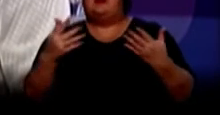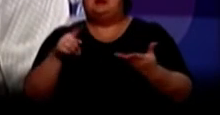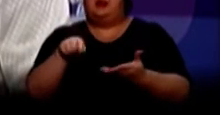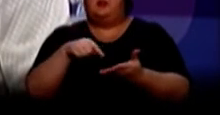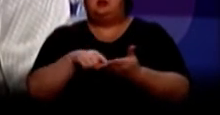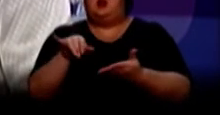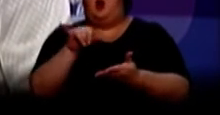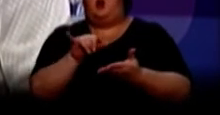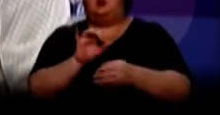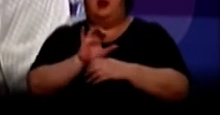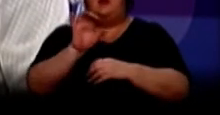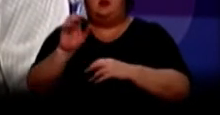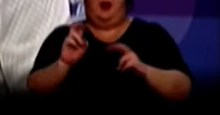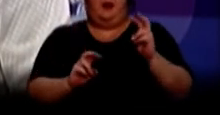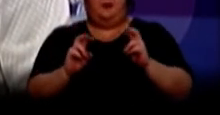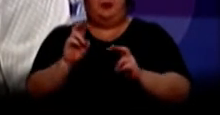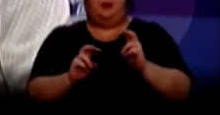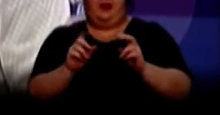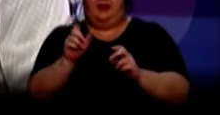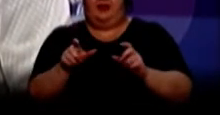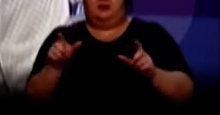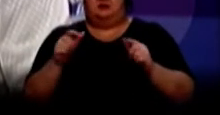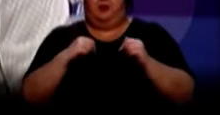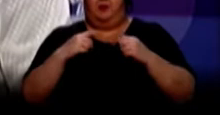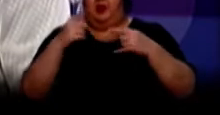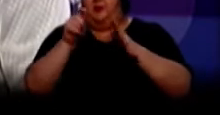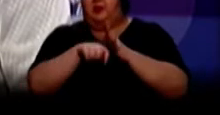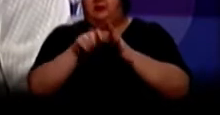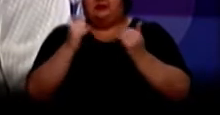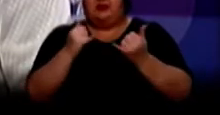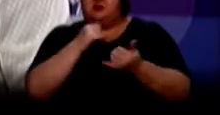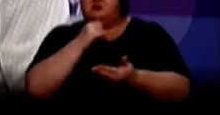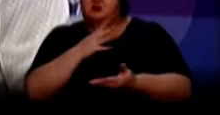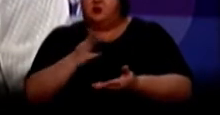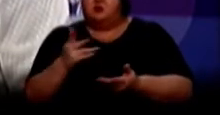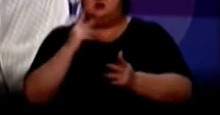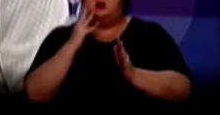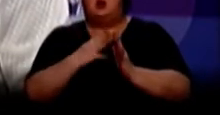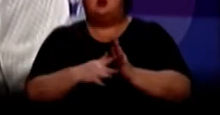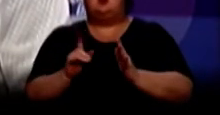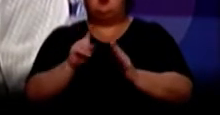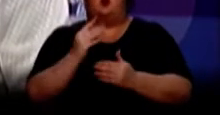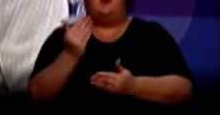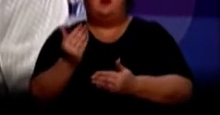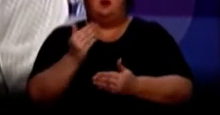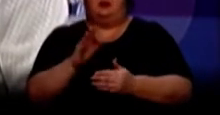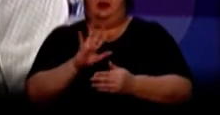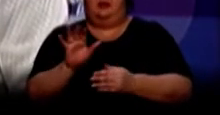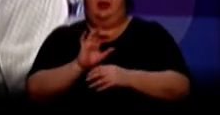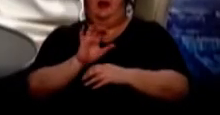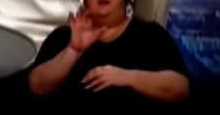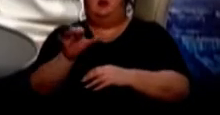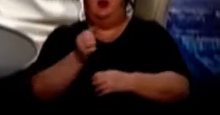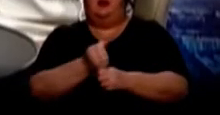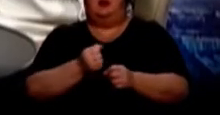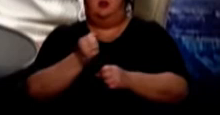куди відправляють підприємці, ми промоніторити зараз не можемо. Але ми ж розуміємо, що вони, якби не відправляли на переробку,